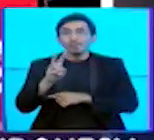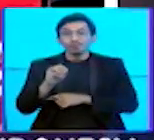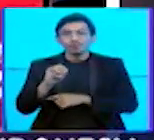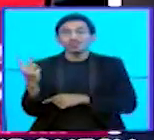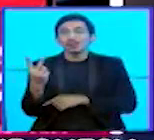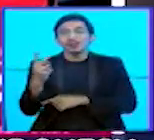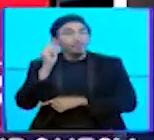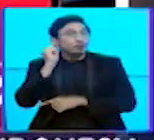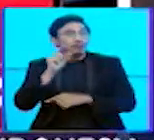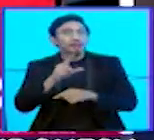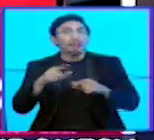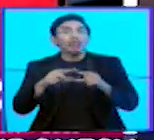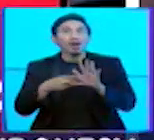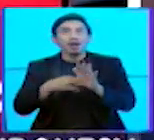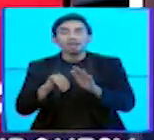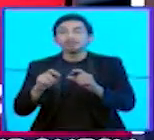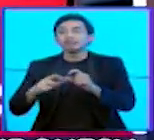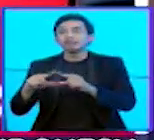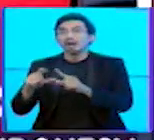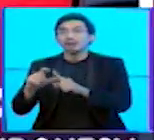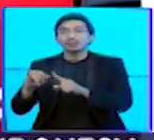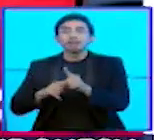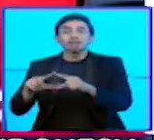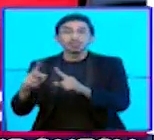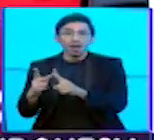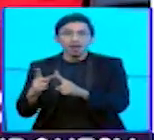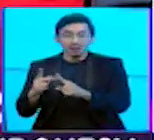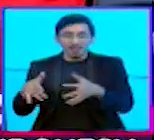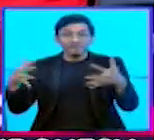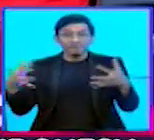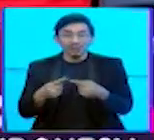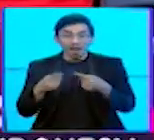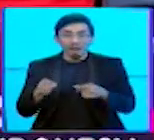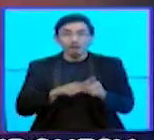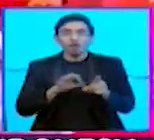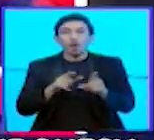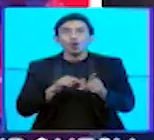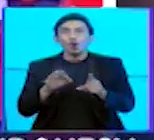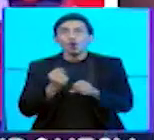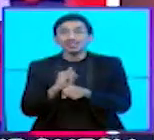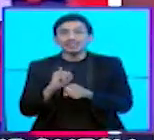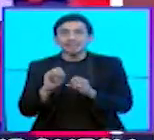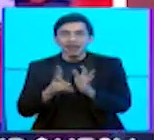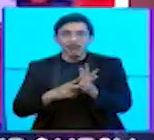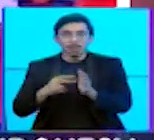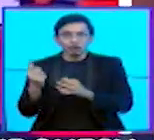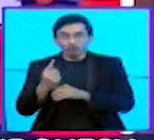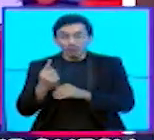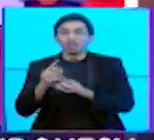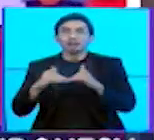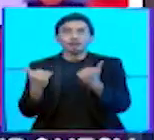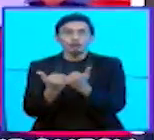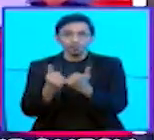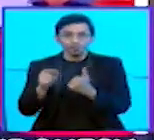ganda putri Leani Ratri Oktila dan Halimatus Sadia. Dalam final di Yoyogi National Stadium, Ratri dan